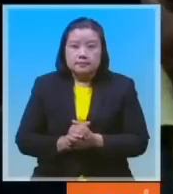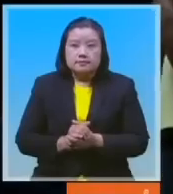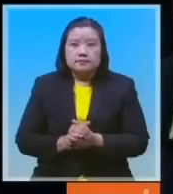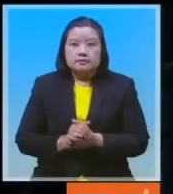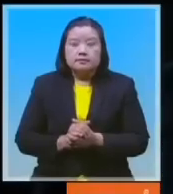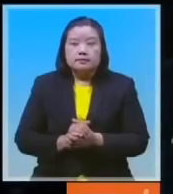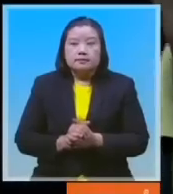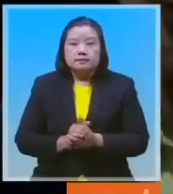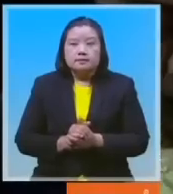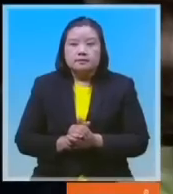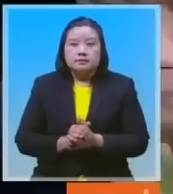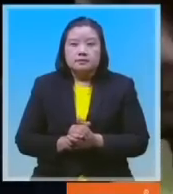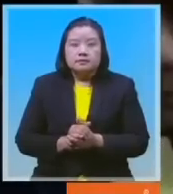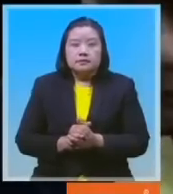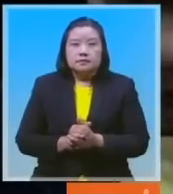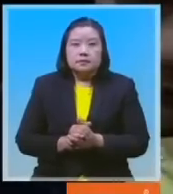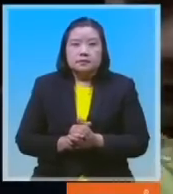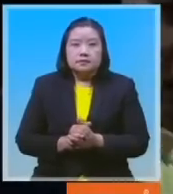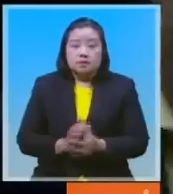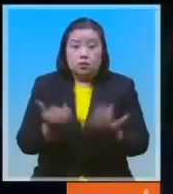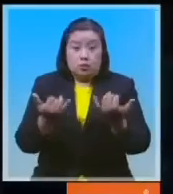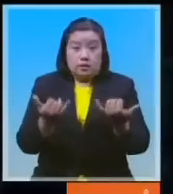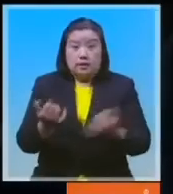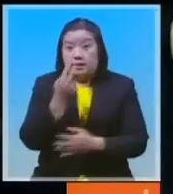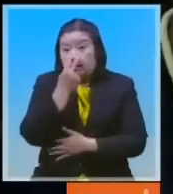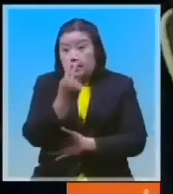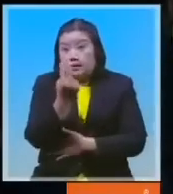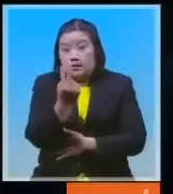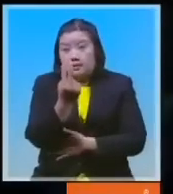การบรรจุที่เราพบนะครับยังทำ